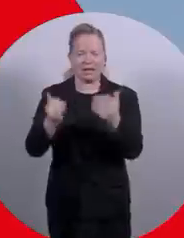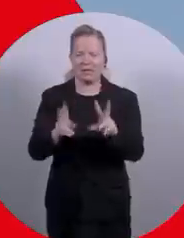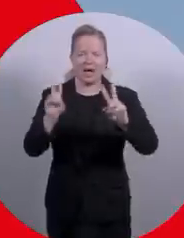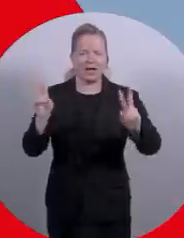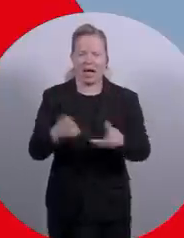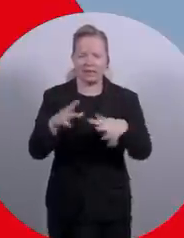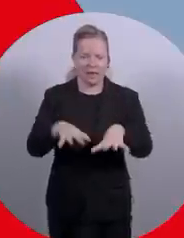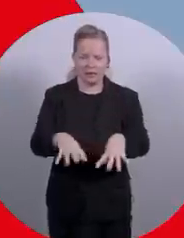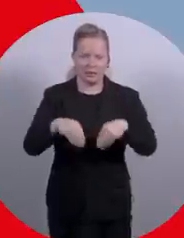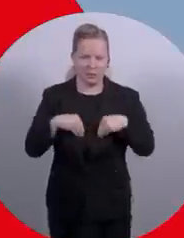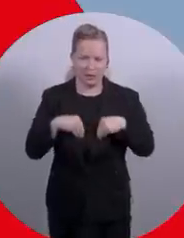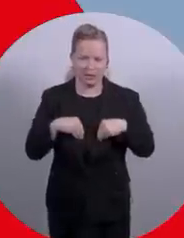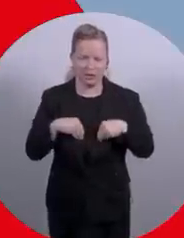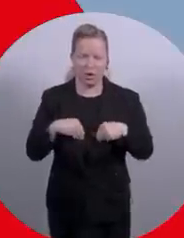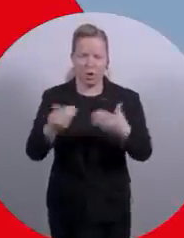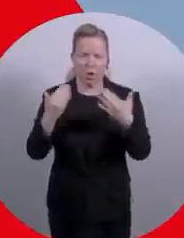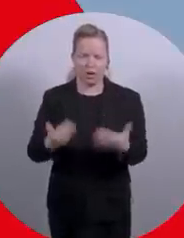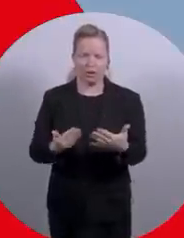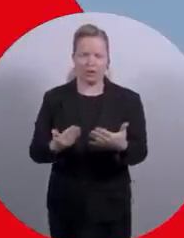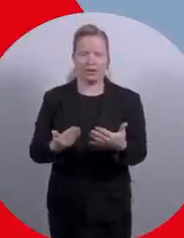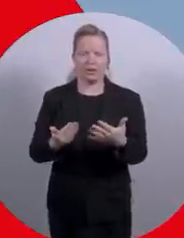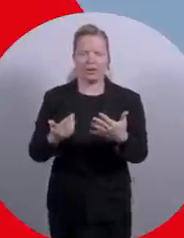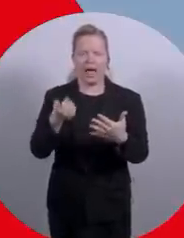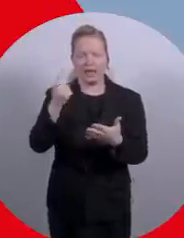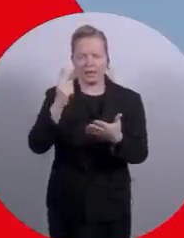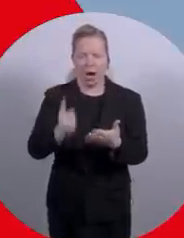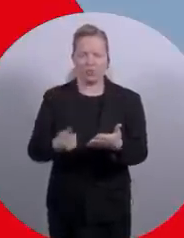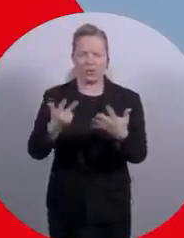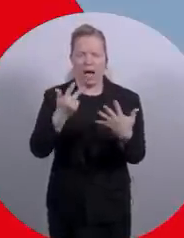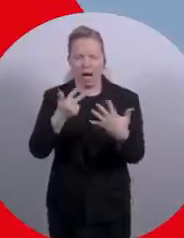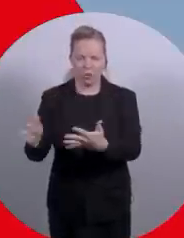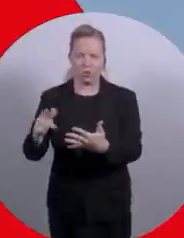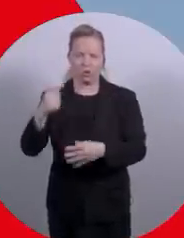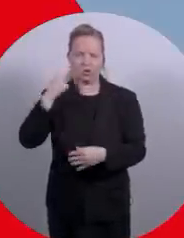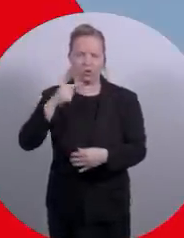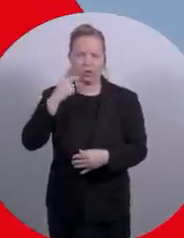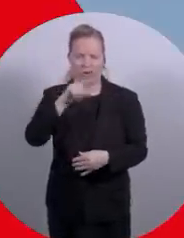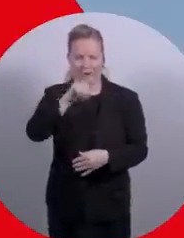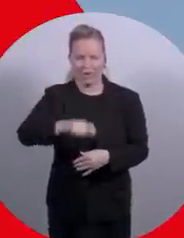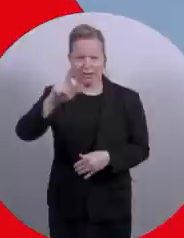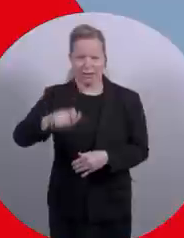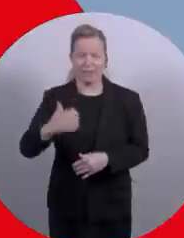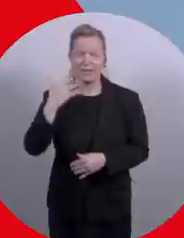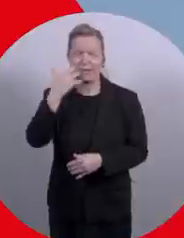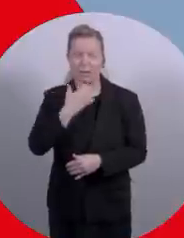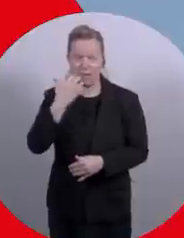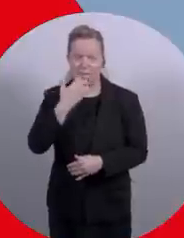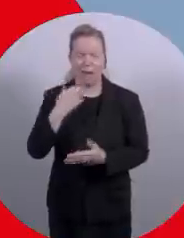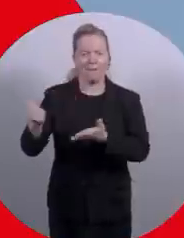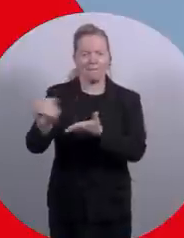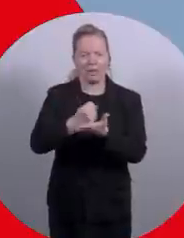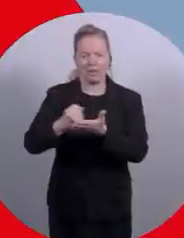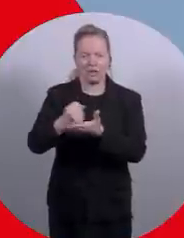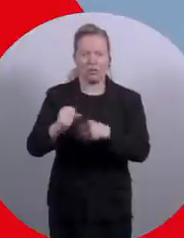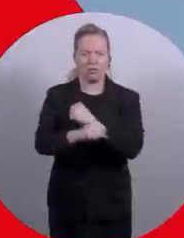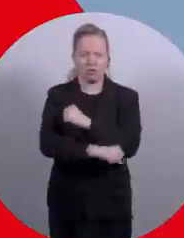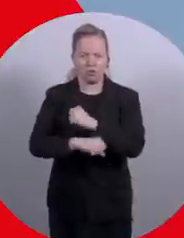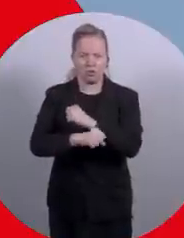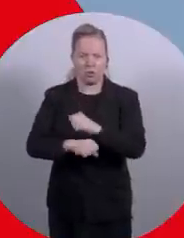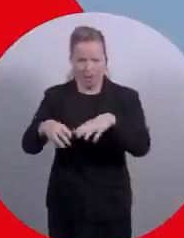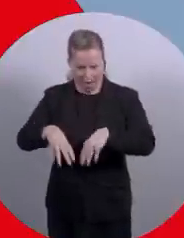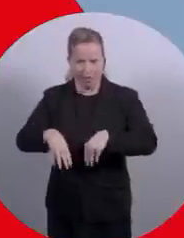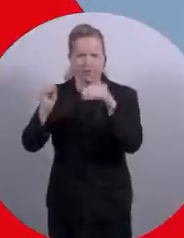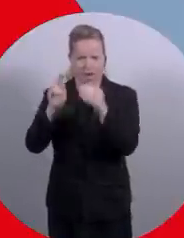1.800 angehende Studenten im September auch wieder das Medizinstudium beginnen eine